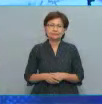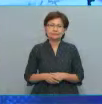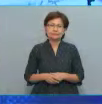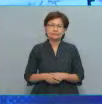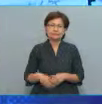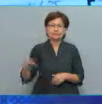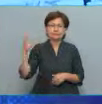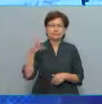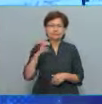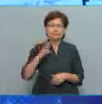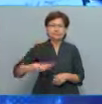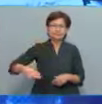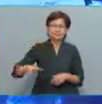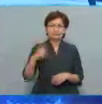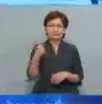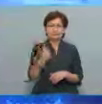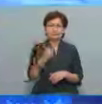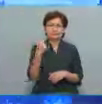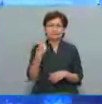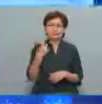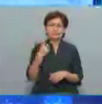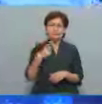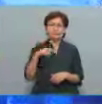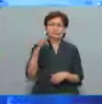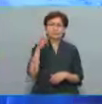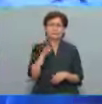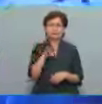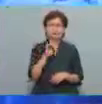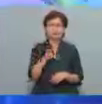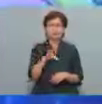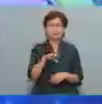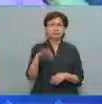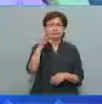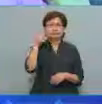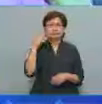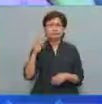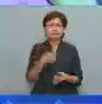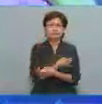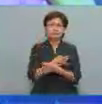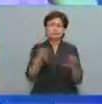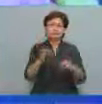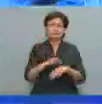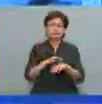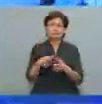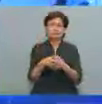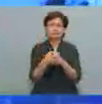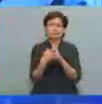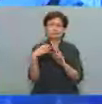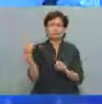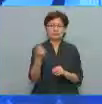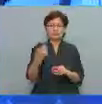Ал теріскейліктер аймақта бірінші болып алтын көз мерекесін өткізді. Шара барысында үздіктер марапатталып, ауыл шаруашылық